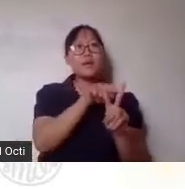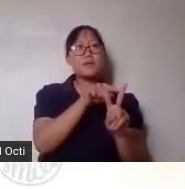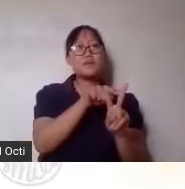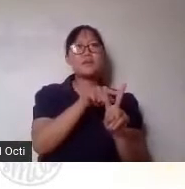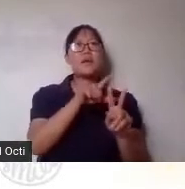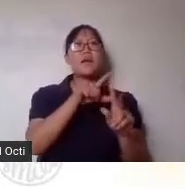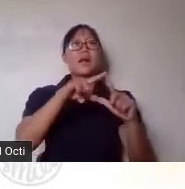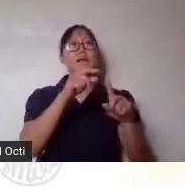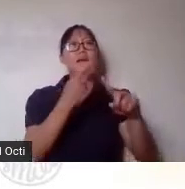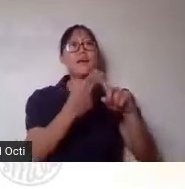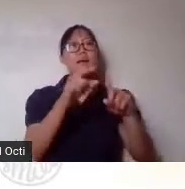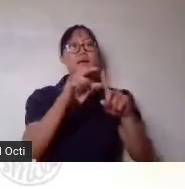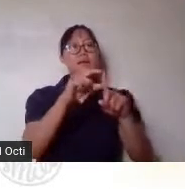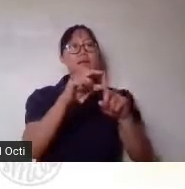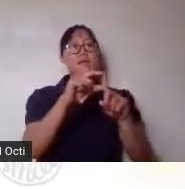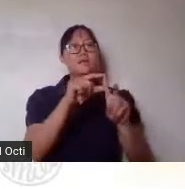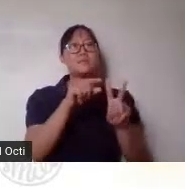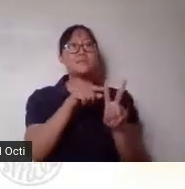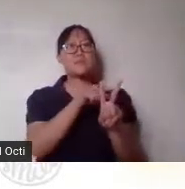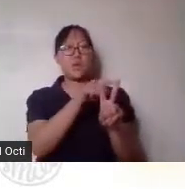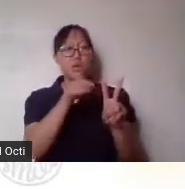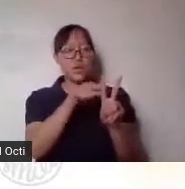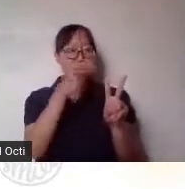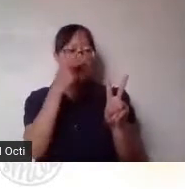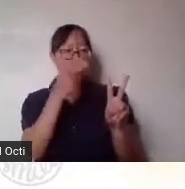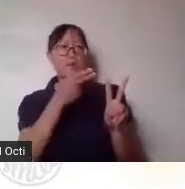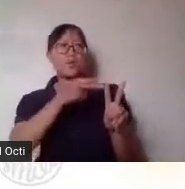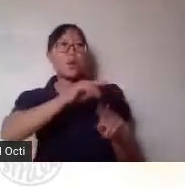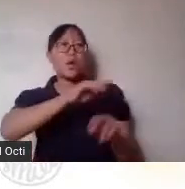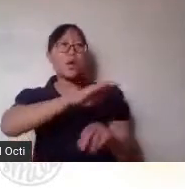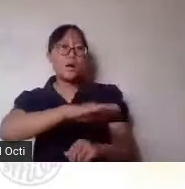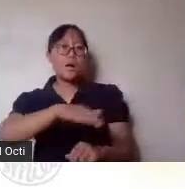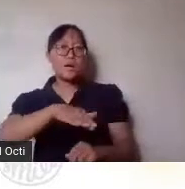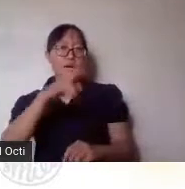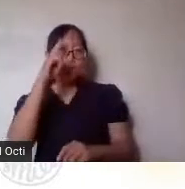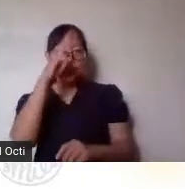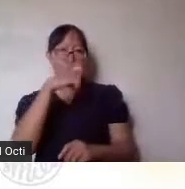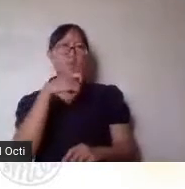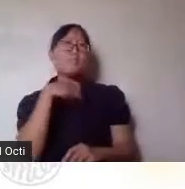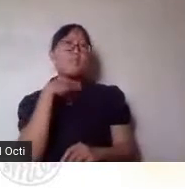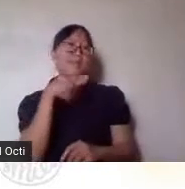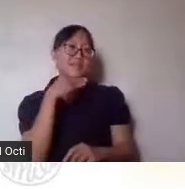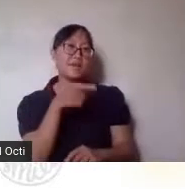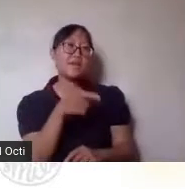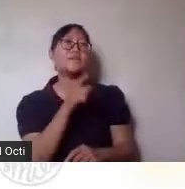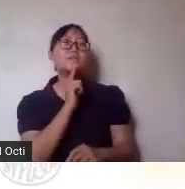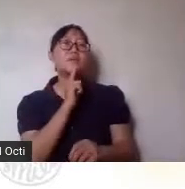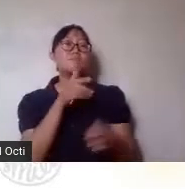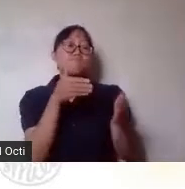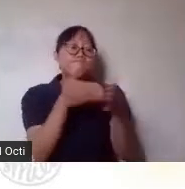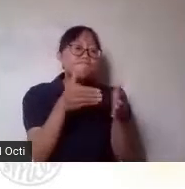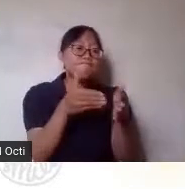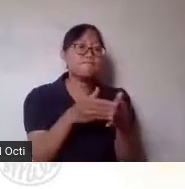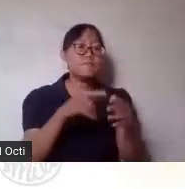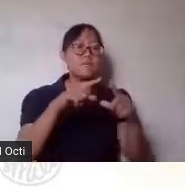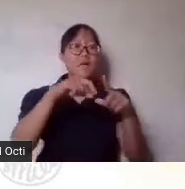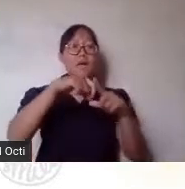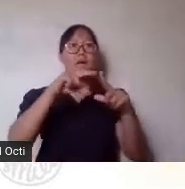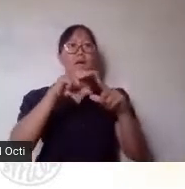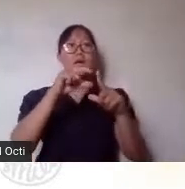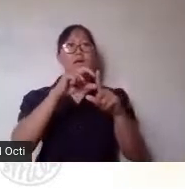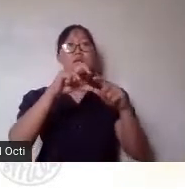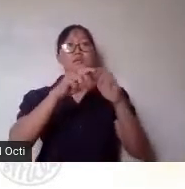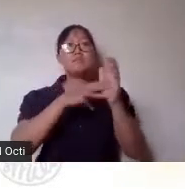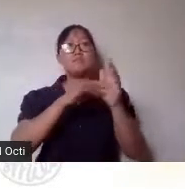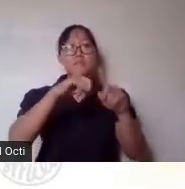sekolah. Kenapa? Selain kesulitan yang berkaitan dengan akademiknya tadi, yang berkaitan dengan bahasanya, tapi kita akan dapatkan